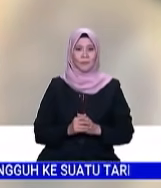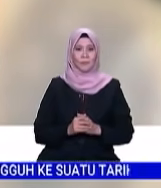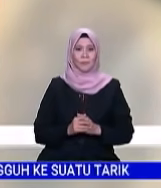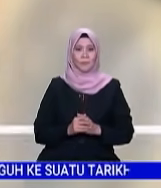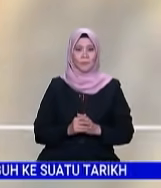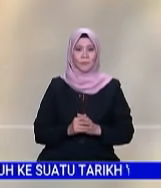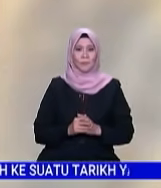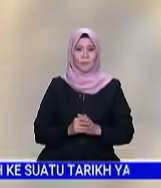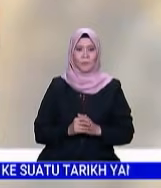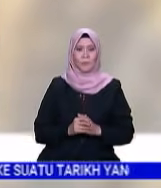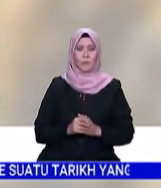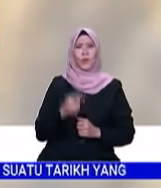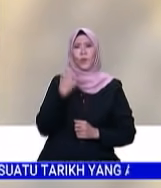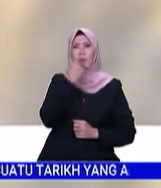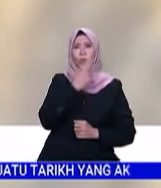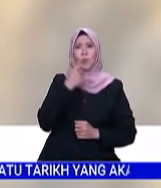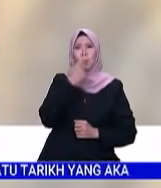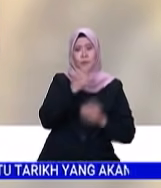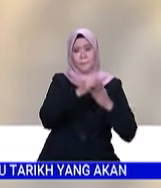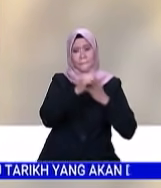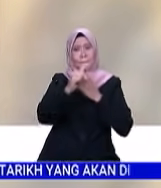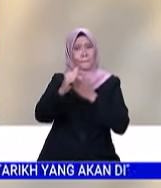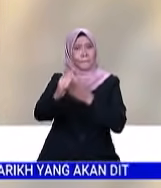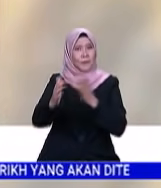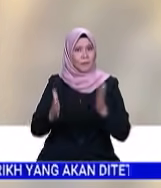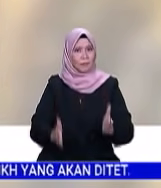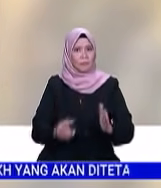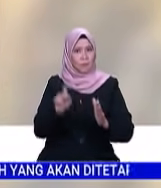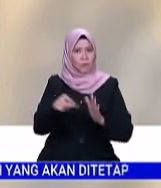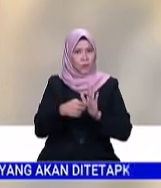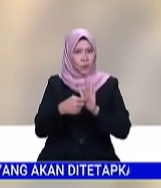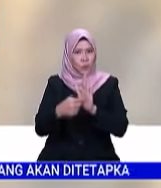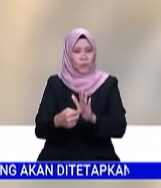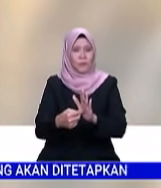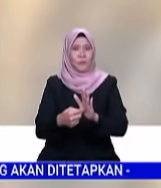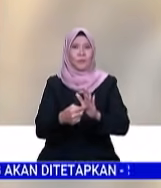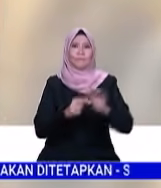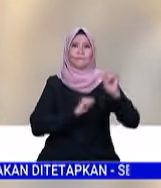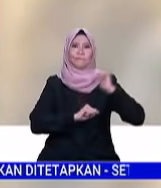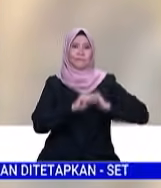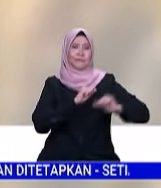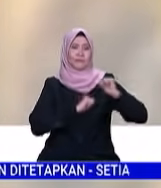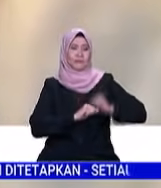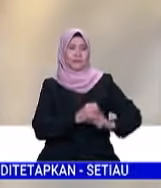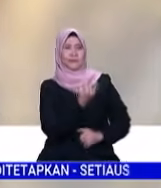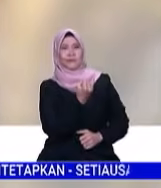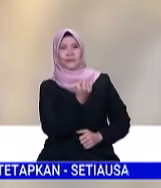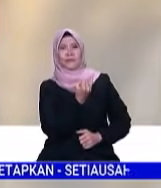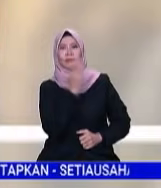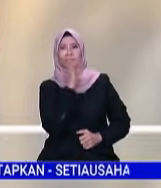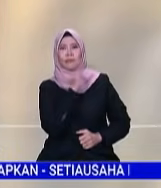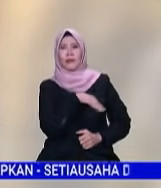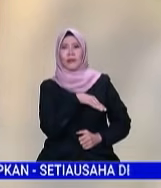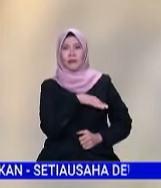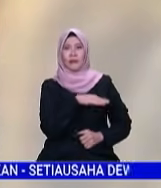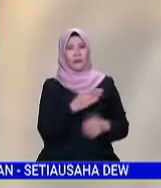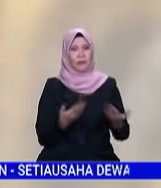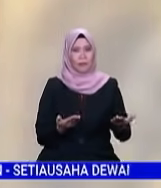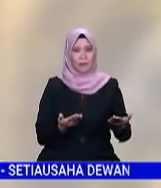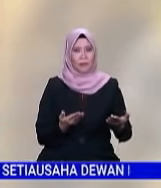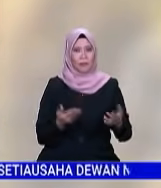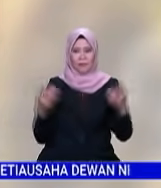Patutnya bagi mana-mana pemimpin yang menunjukkan akhlak dan juga tingkah laku yang buruk. Dan tambah lagi